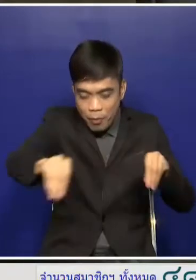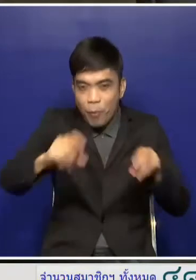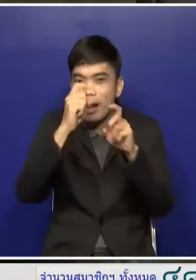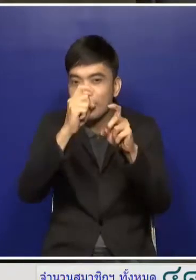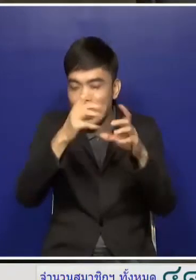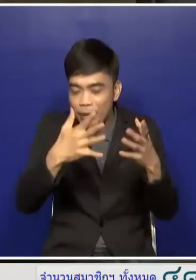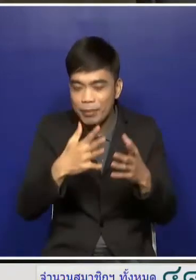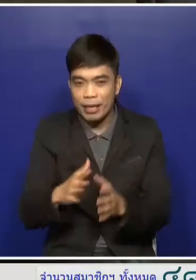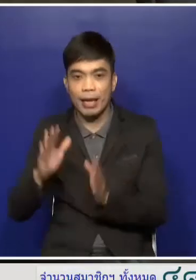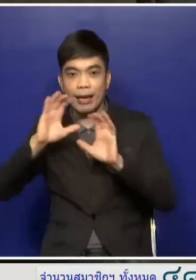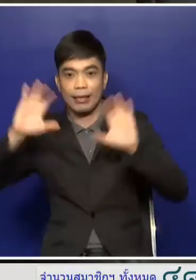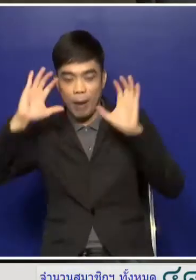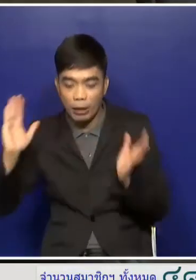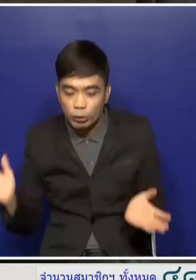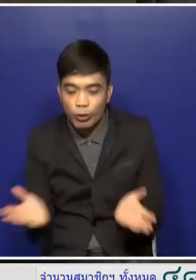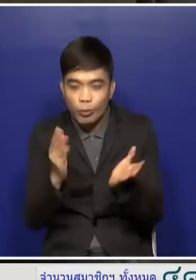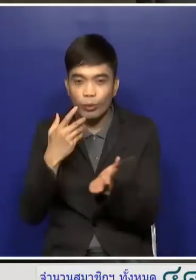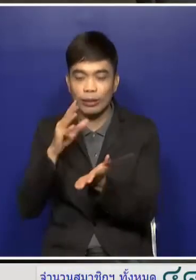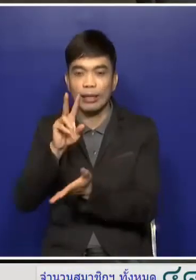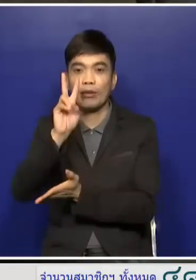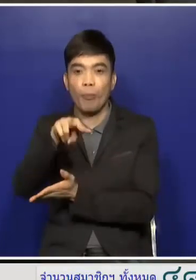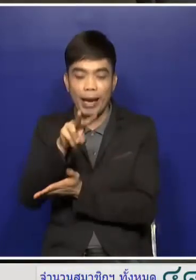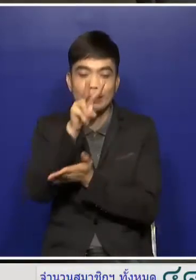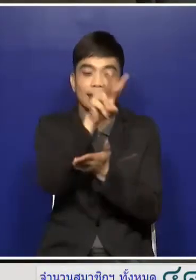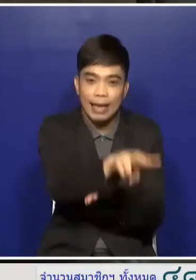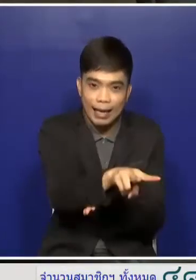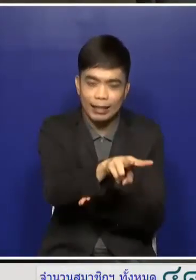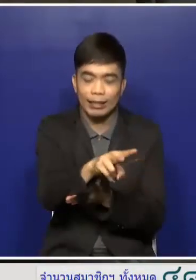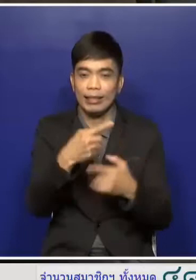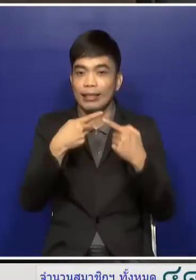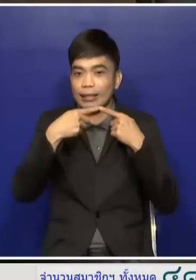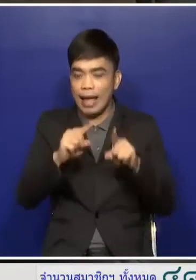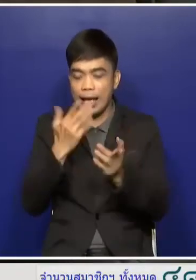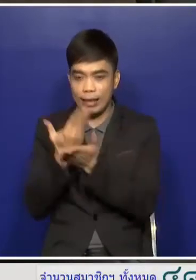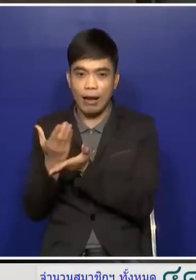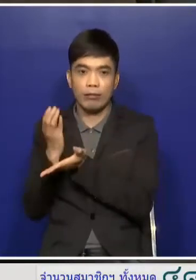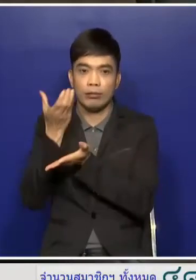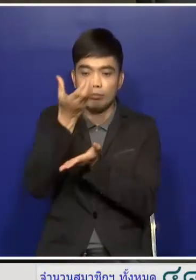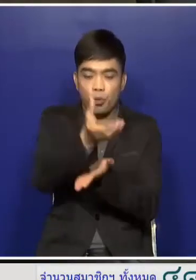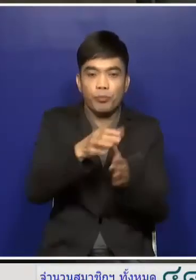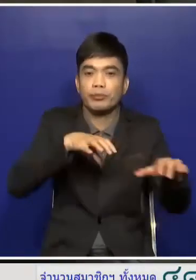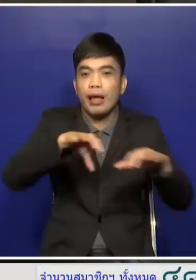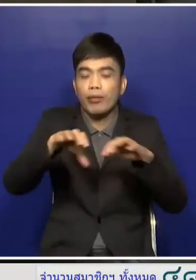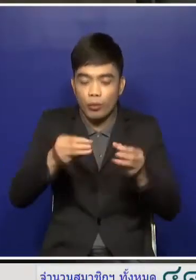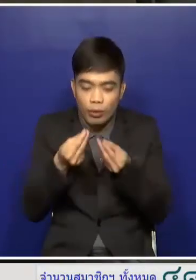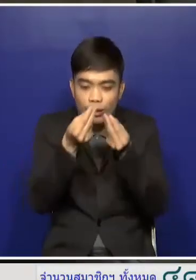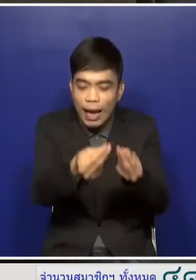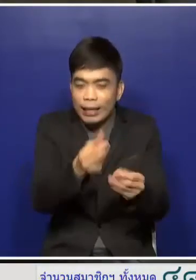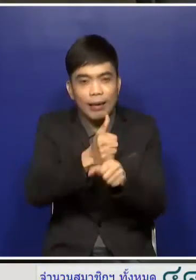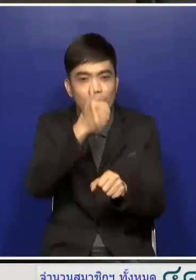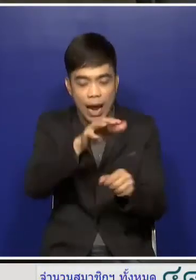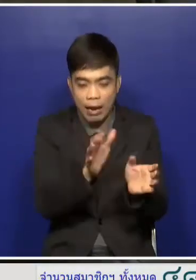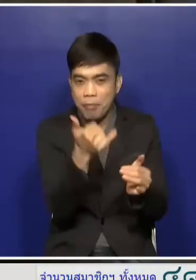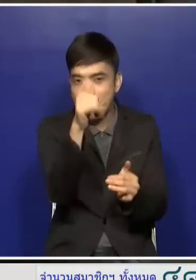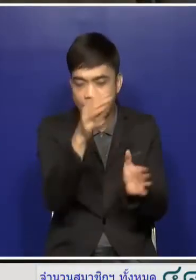ไร่ละ 2,000 บาทแต่ปรากฏว่าในการพิจารณาสนับสนุนนั้นได้รับไม่ทั่วถึงคือบางหน่วยได้รับบางกลุ่มได้รับบ